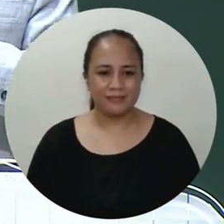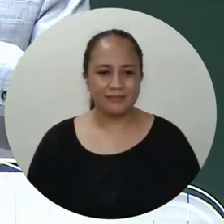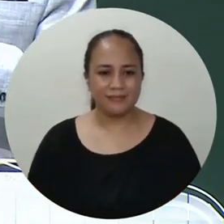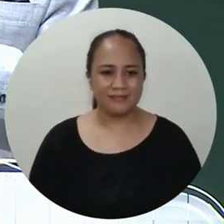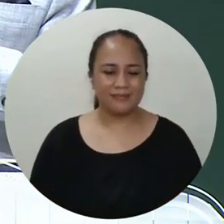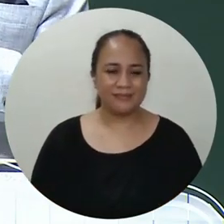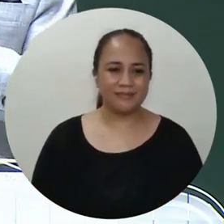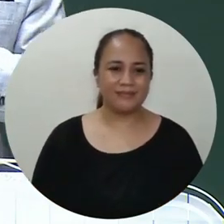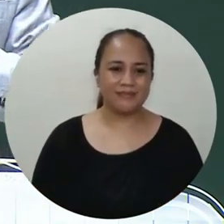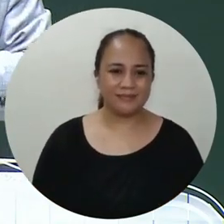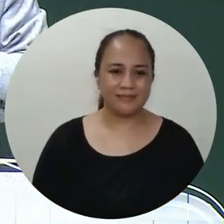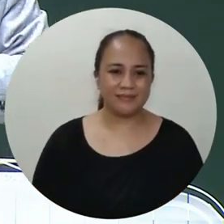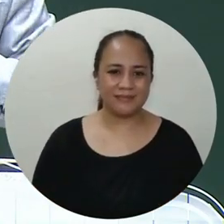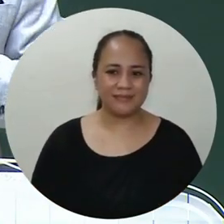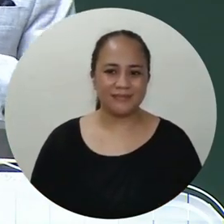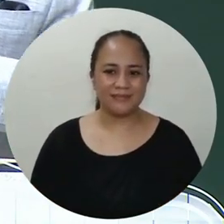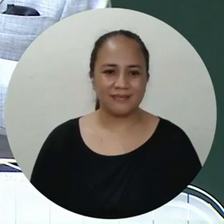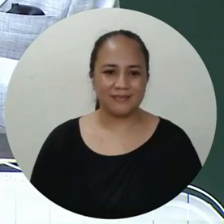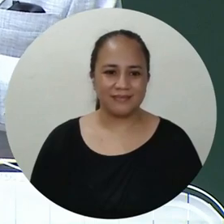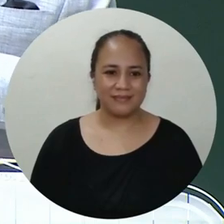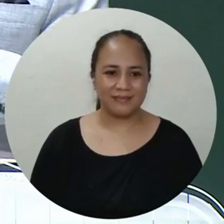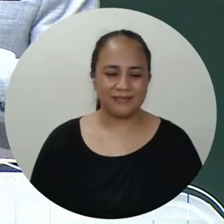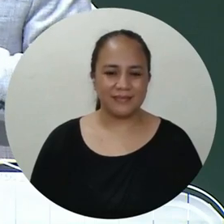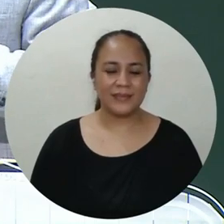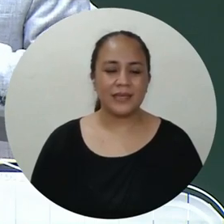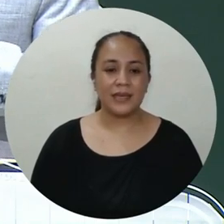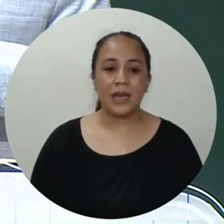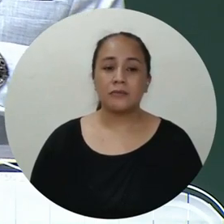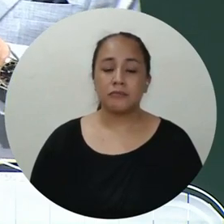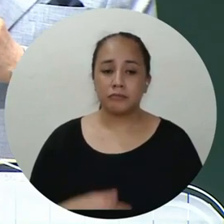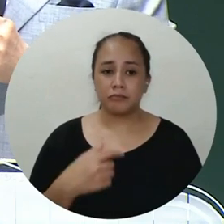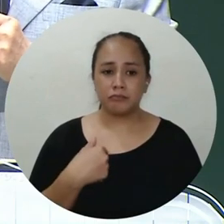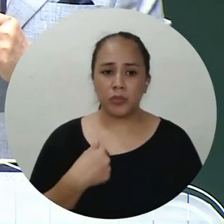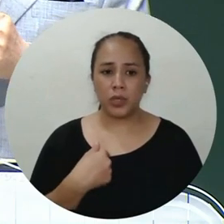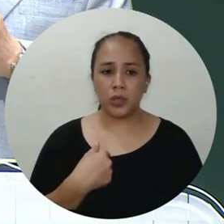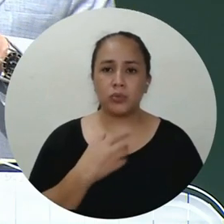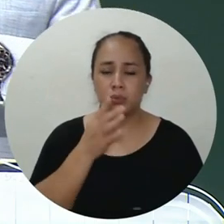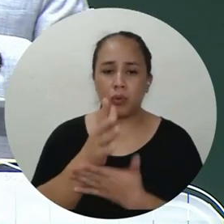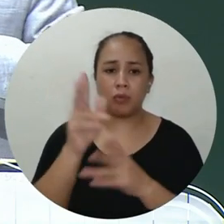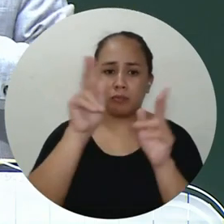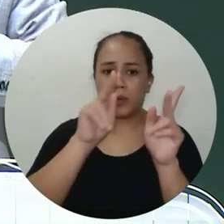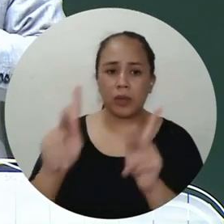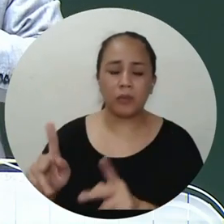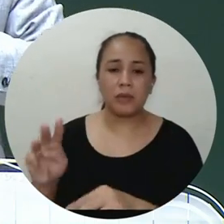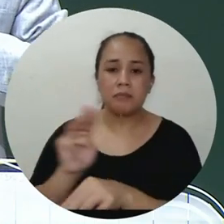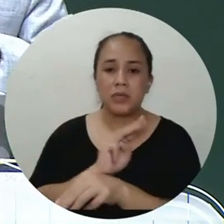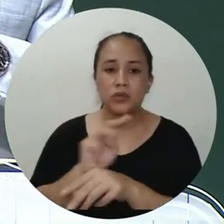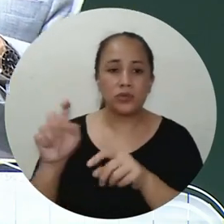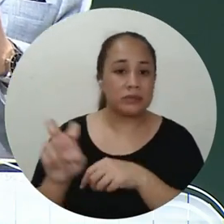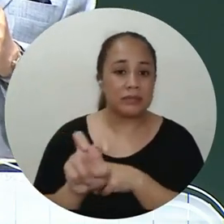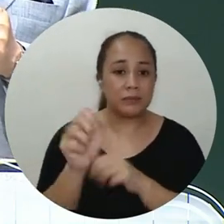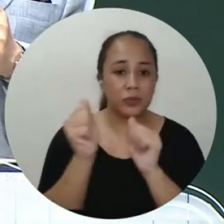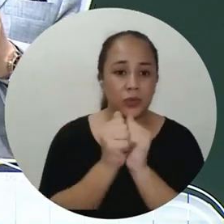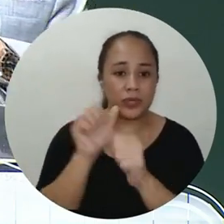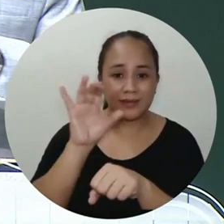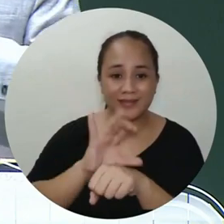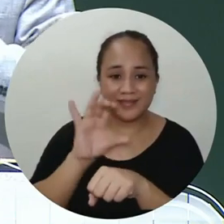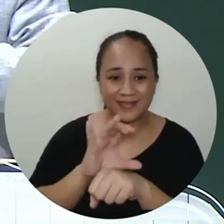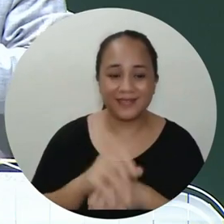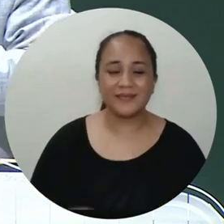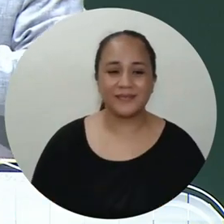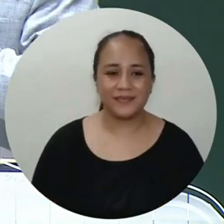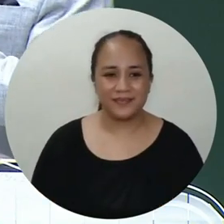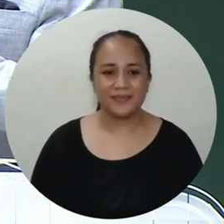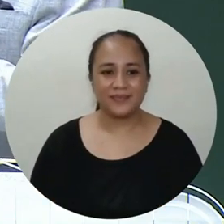그 캠프를 몇 번 갔어요. So I have been to Palawan because of mission trips with our church. 그래서 지금 거기 지금 건물도